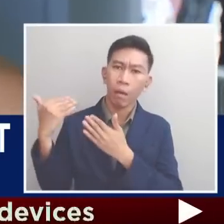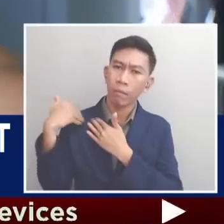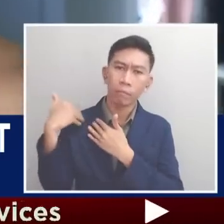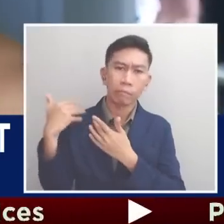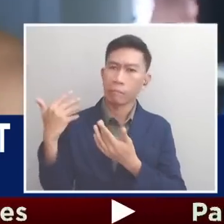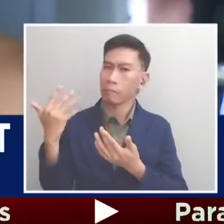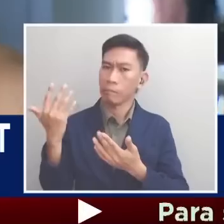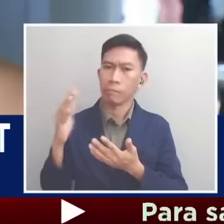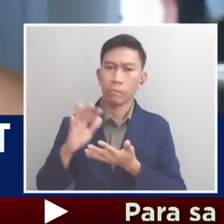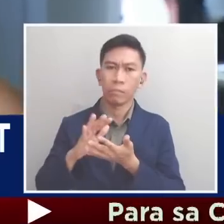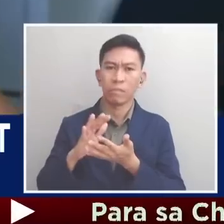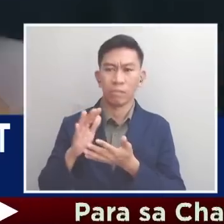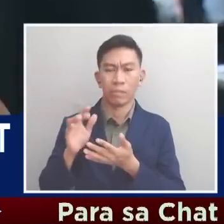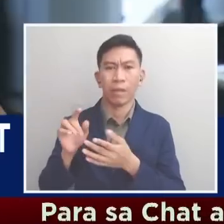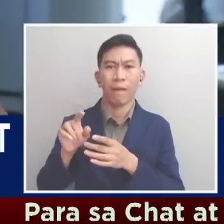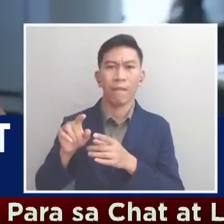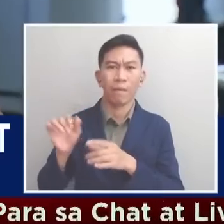ama.